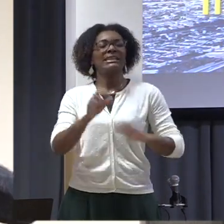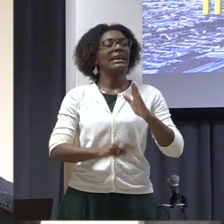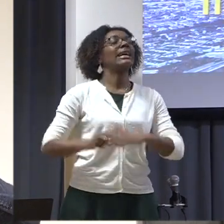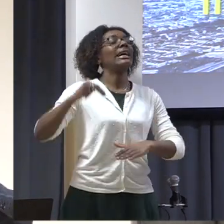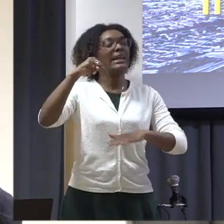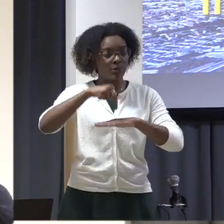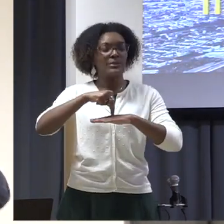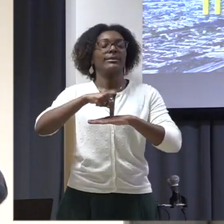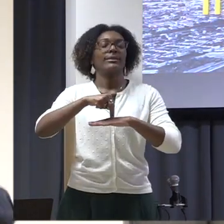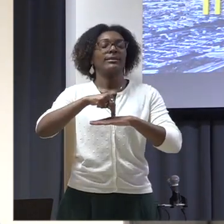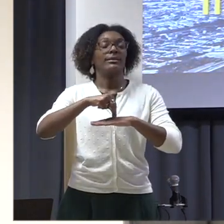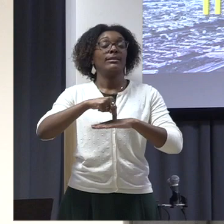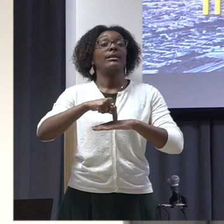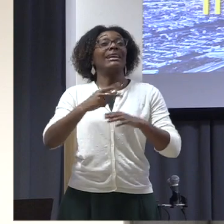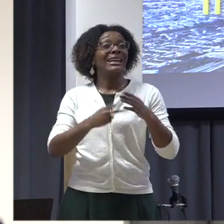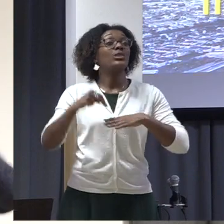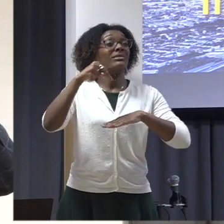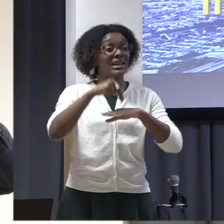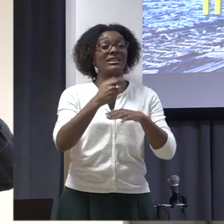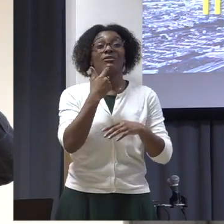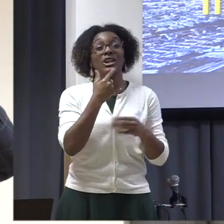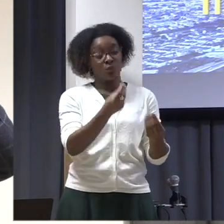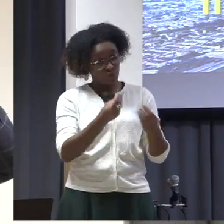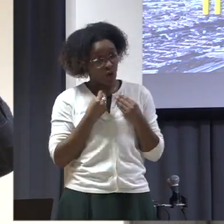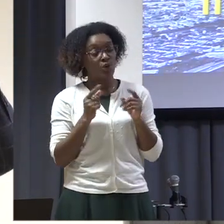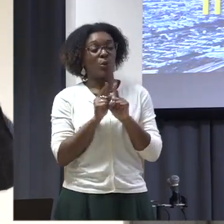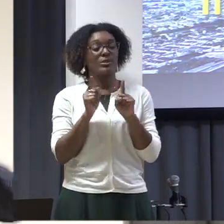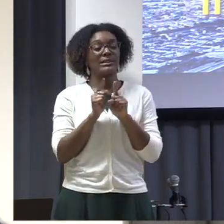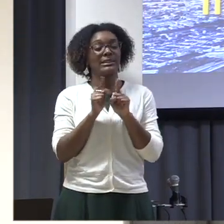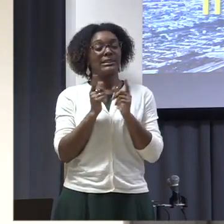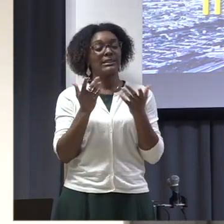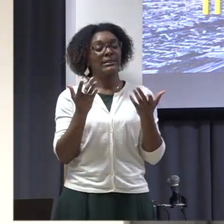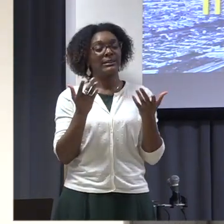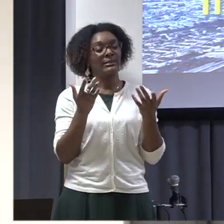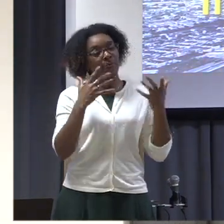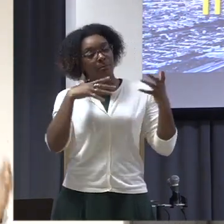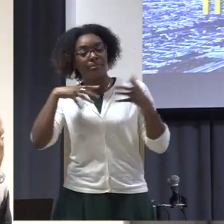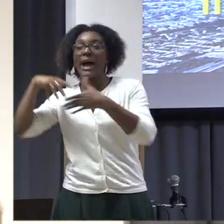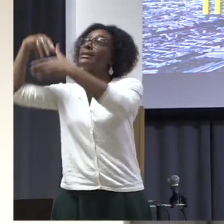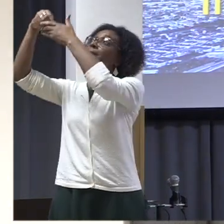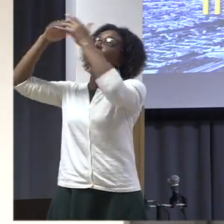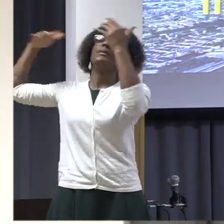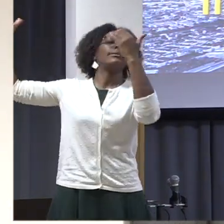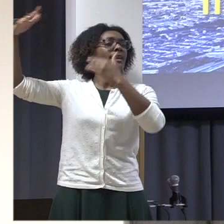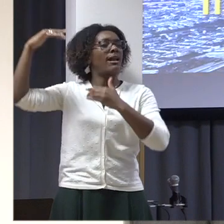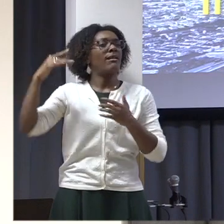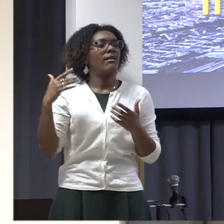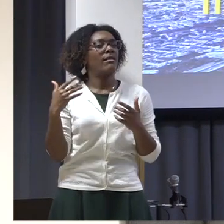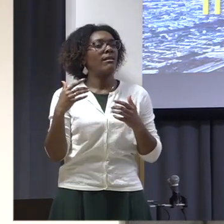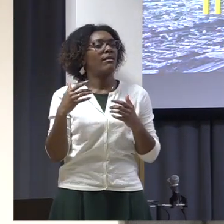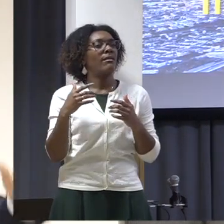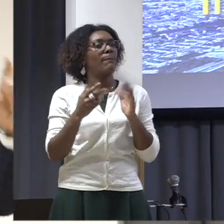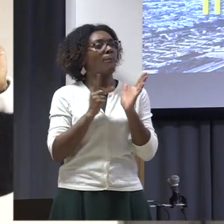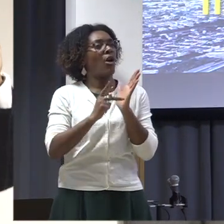ressuscité il nous a aussi fait asseoir à la droite de dieu dans les lieux célestes comme disait paul